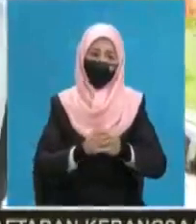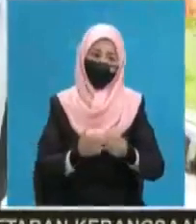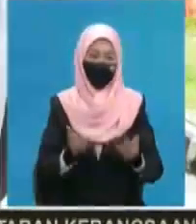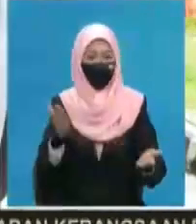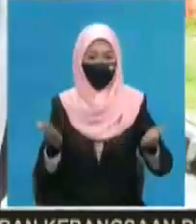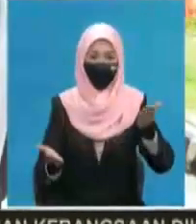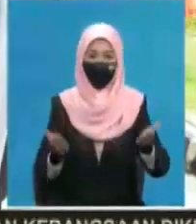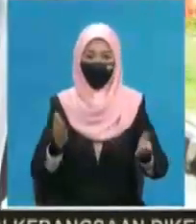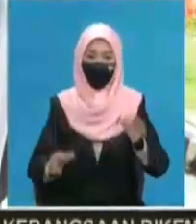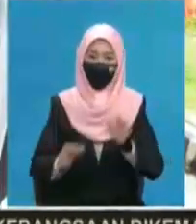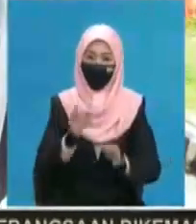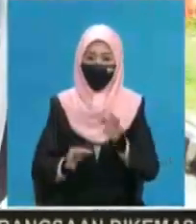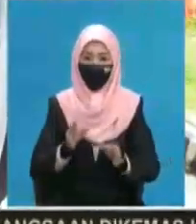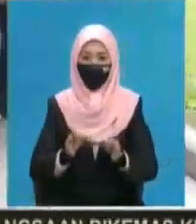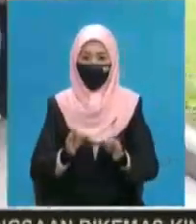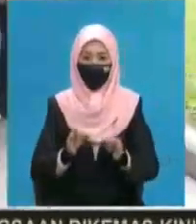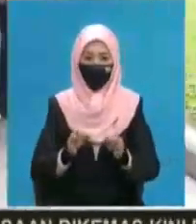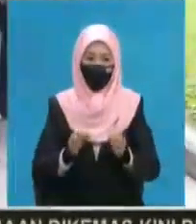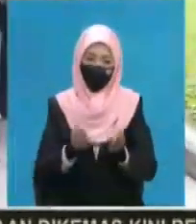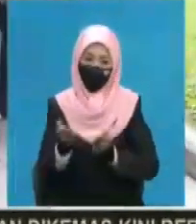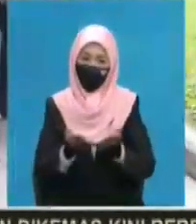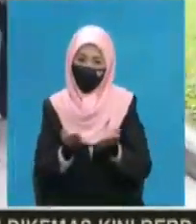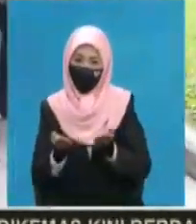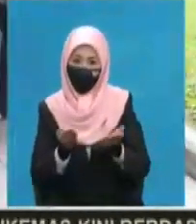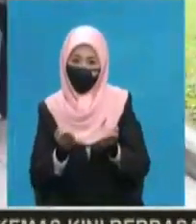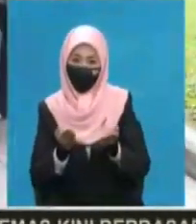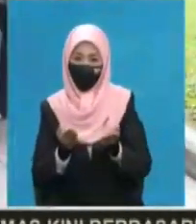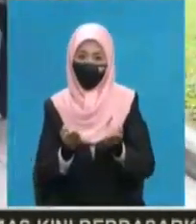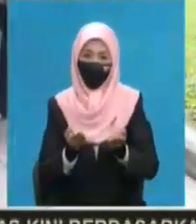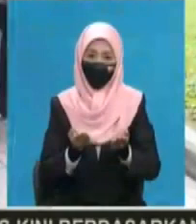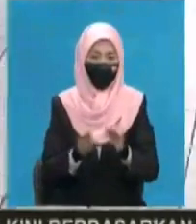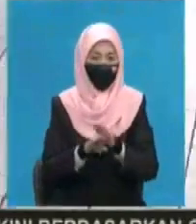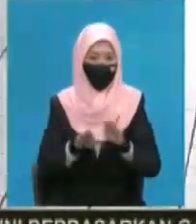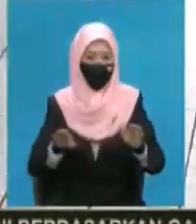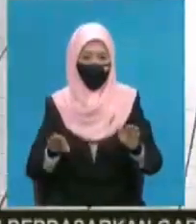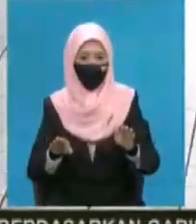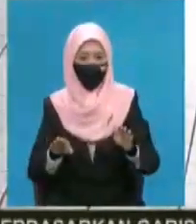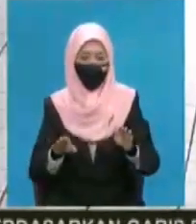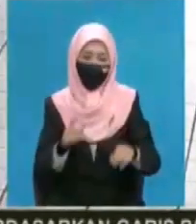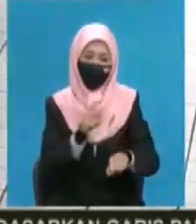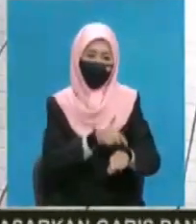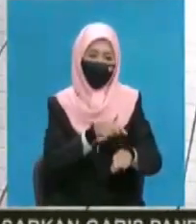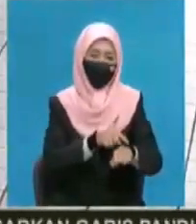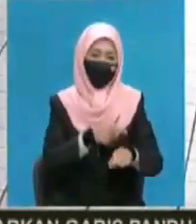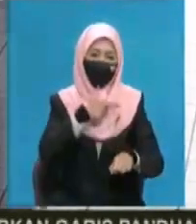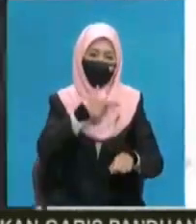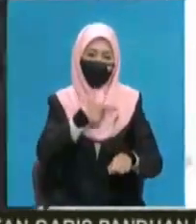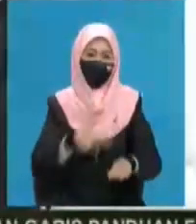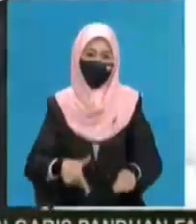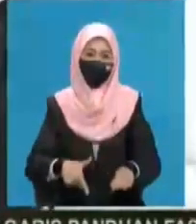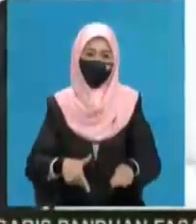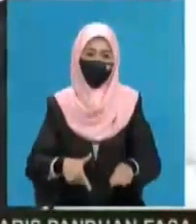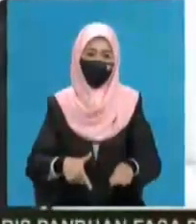kalau 11 sebisa satu Cuma tidak terlalu mengambil masa yang lama seperti